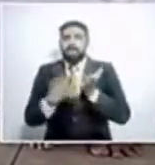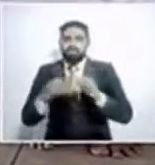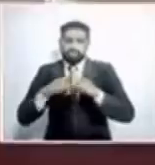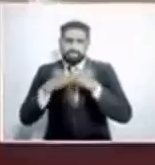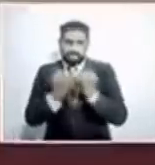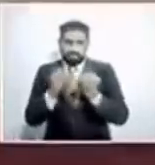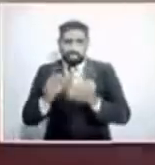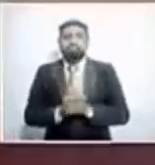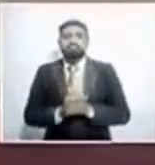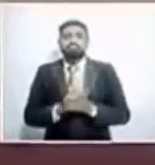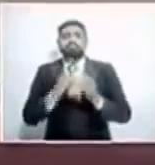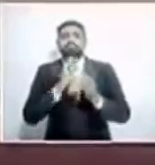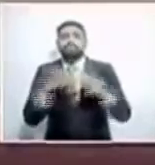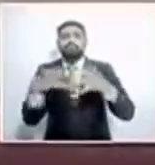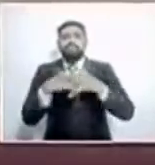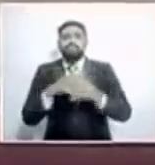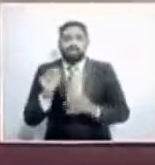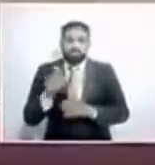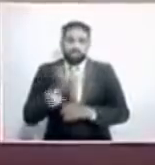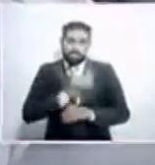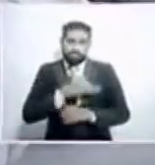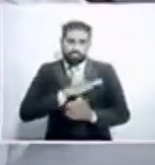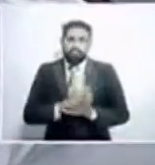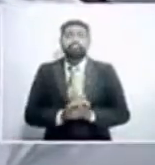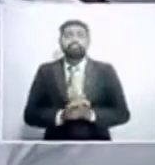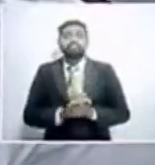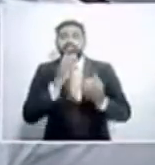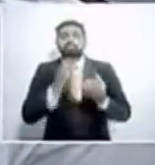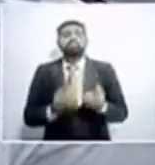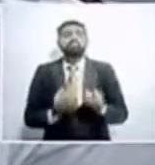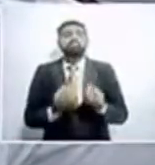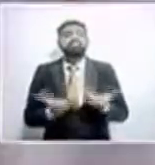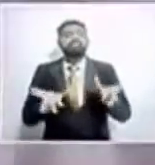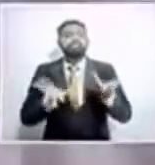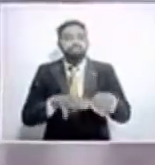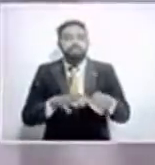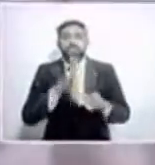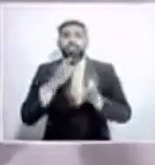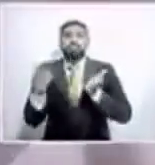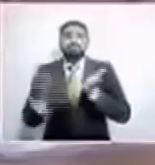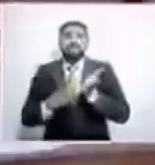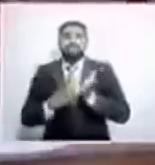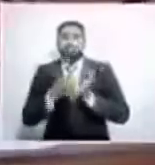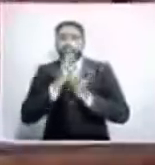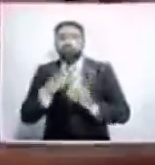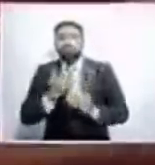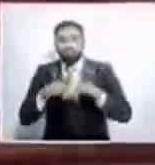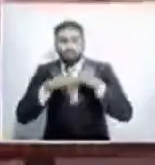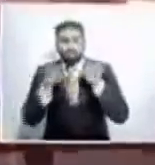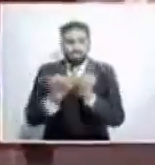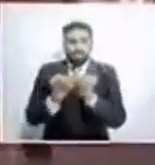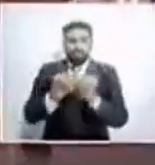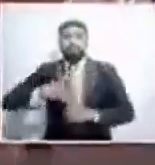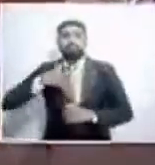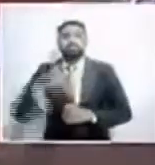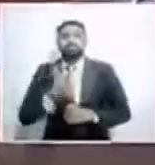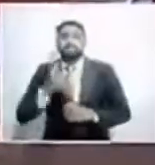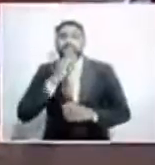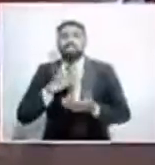The event was held at the headquarters of the Ramanya sect. සන්නස් පත්‍රය